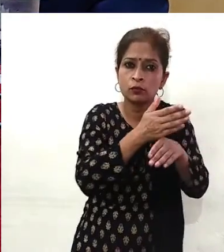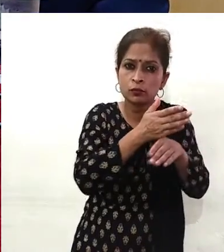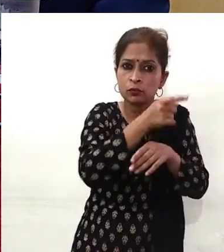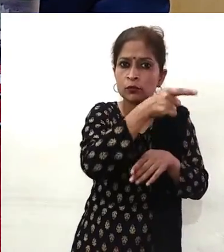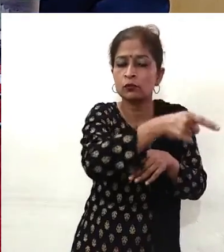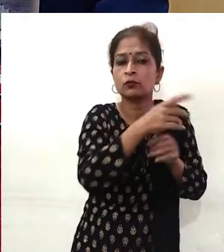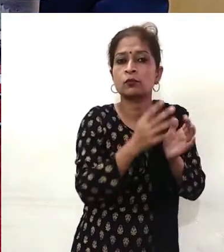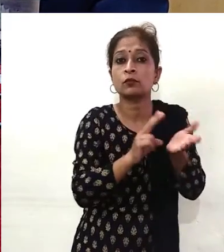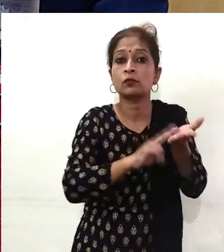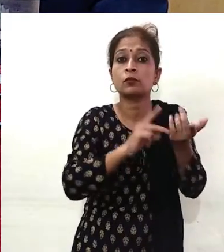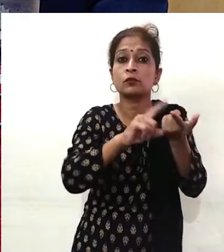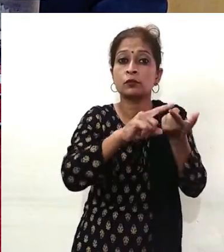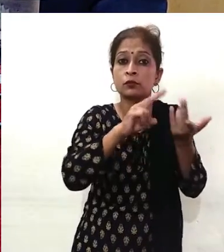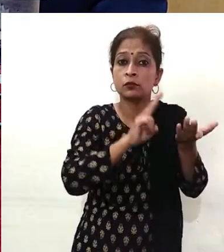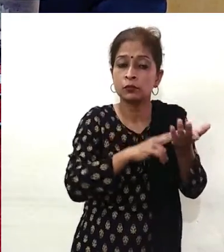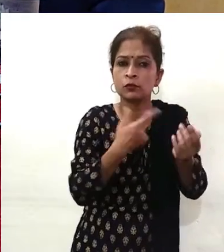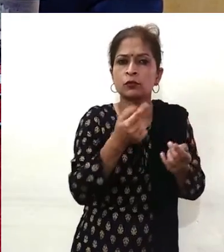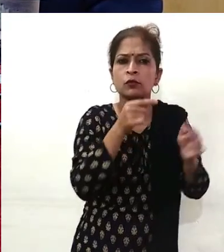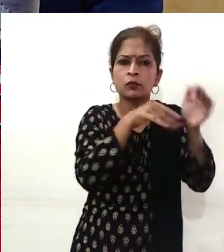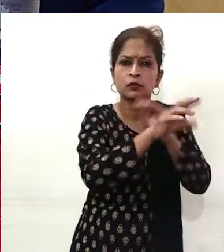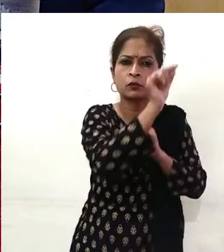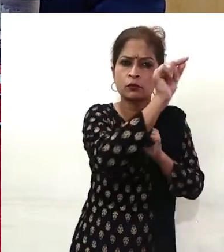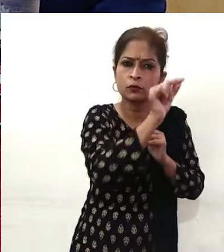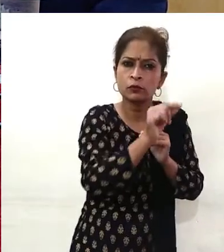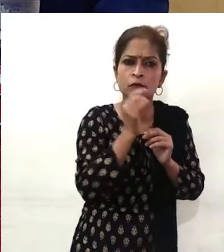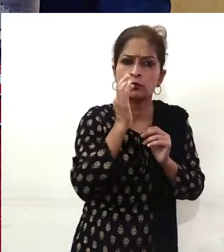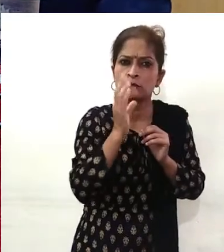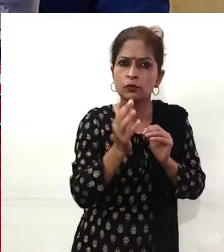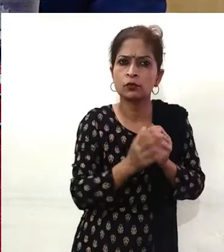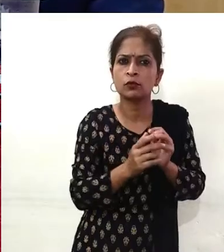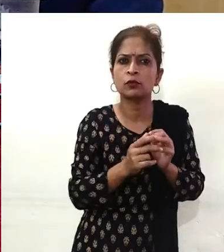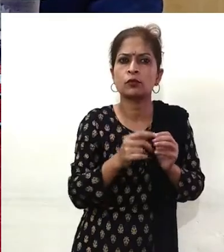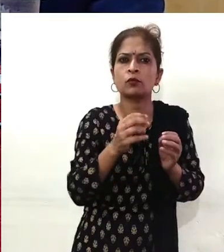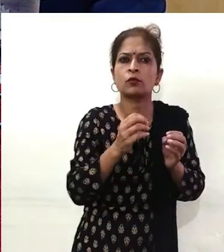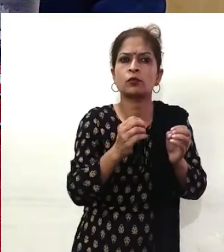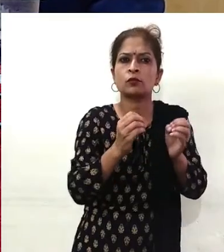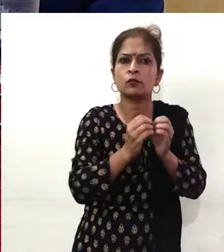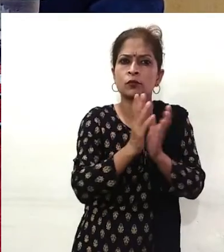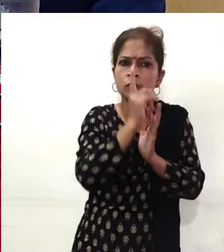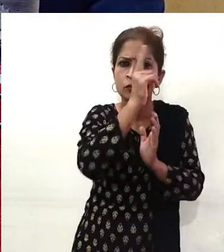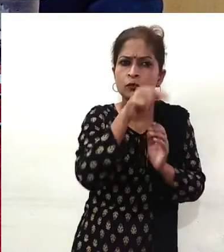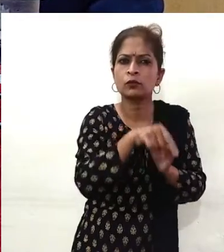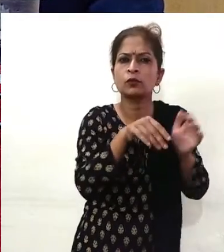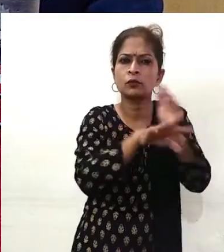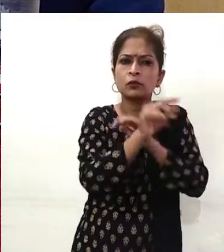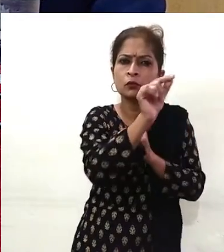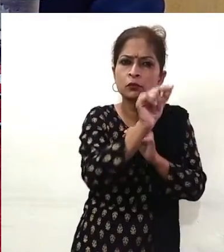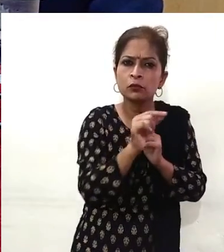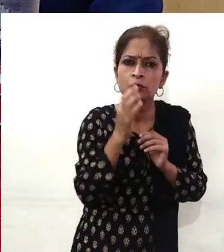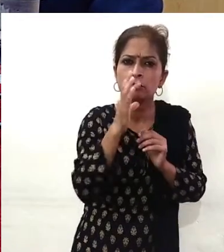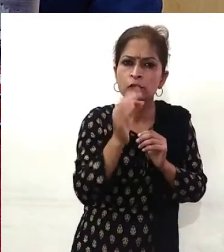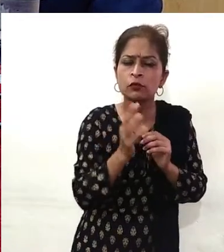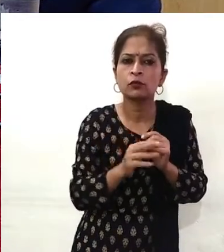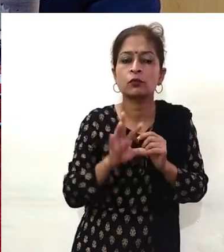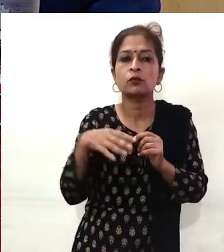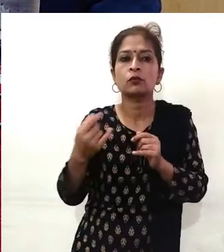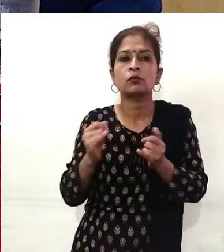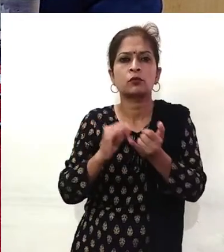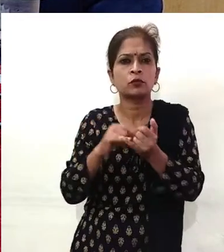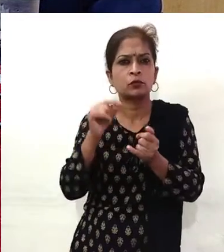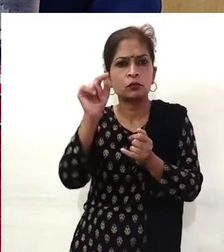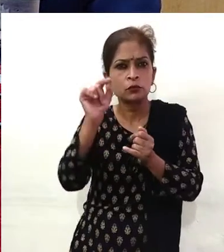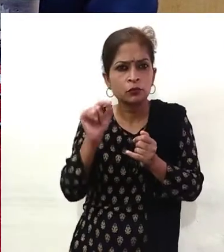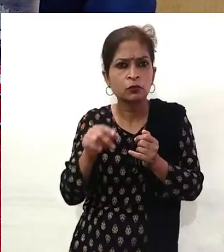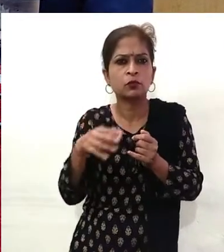लकड़ी होगा, जो पेड़ होगा नीम का, उसके अंदर ये चिन्ह होने चाहिए, बलभद्र का ये होने चाहिए, सुभद्रा का ये होना चाहिए। और उड़ीसा के जगह